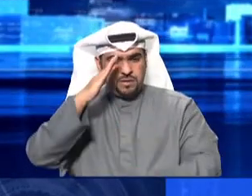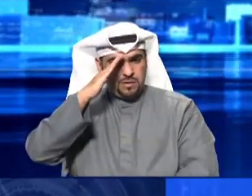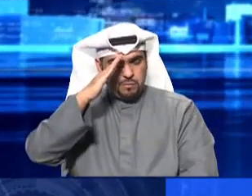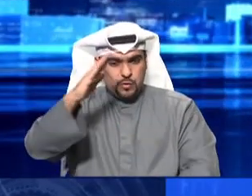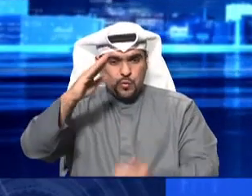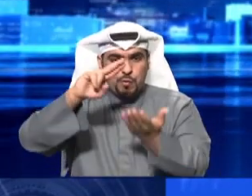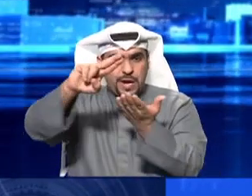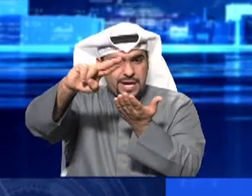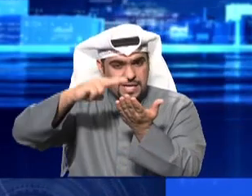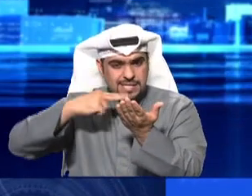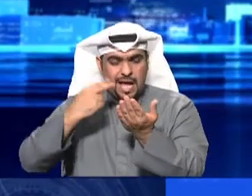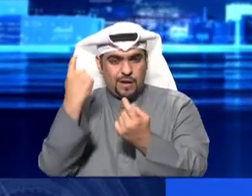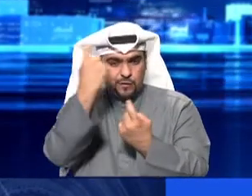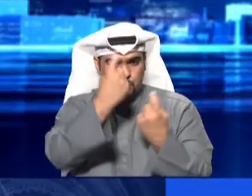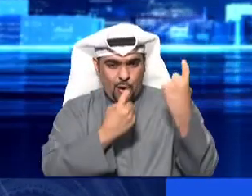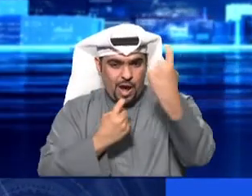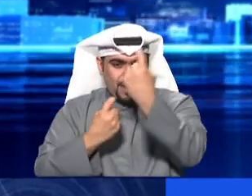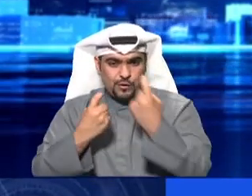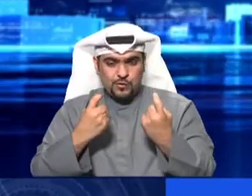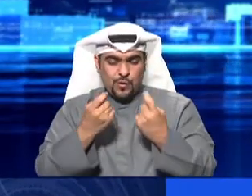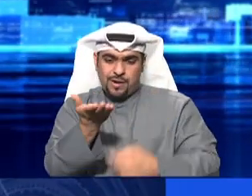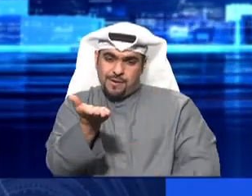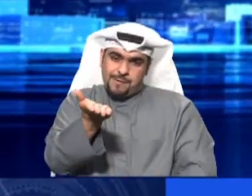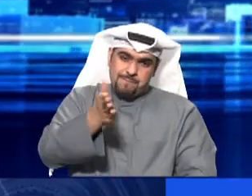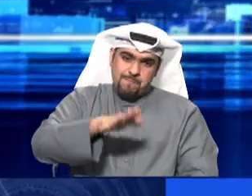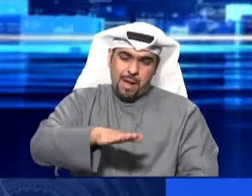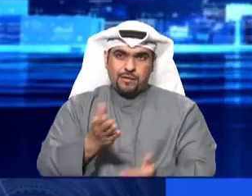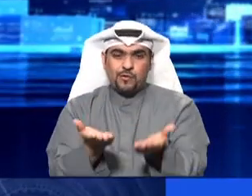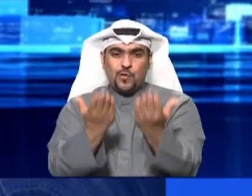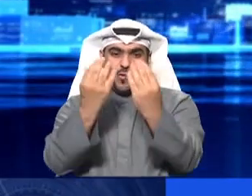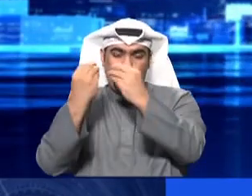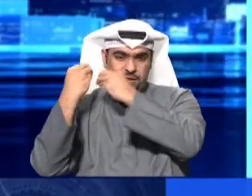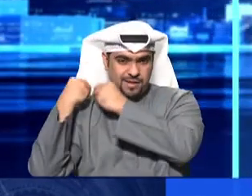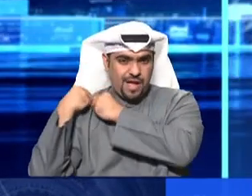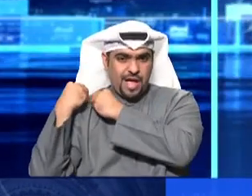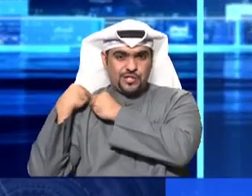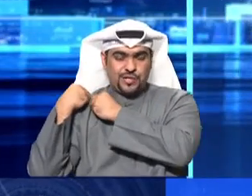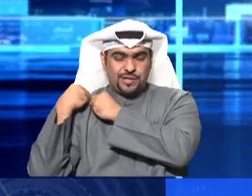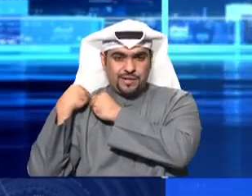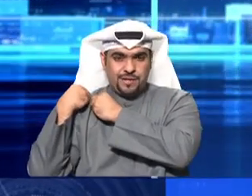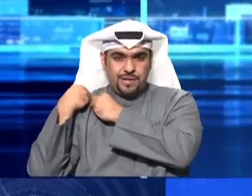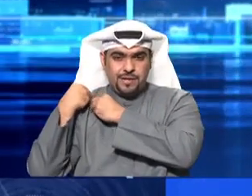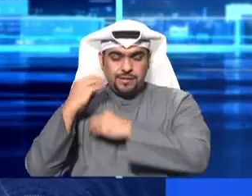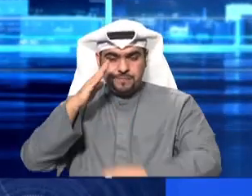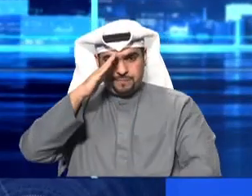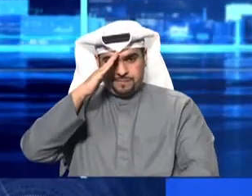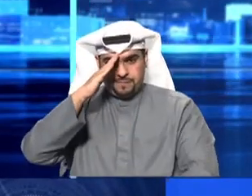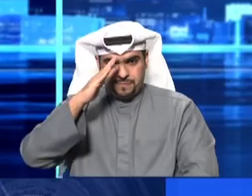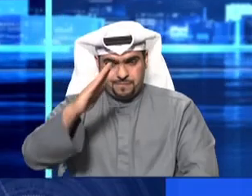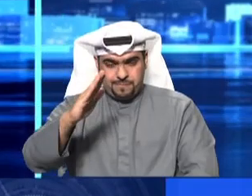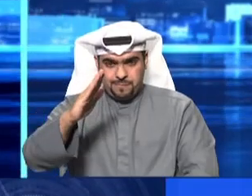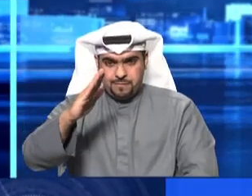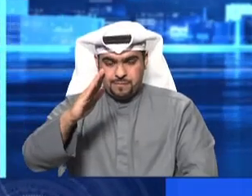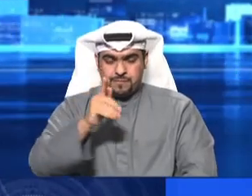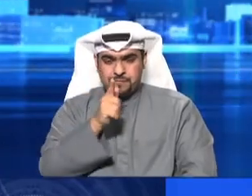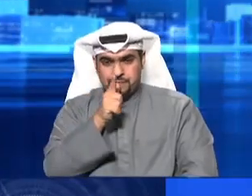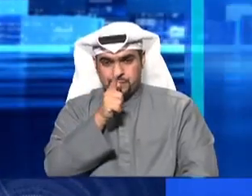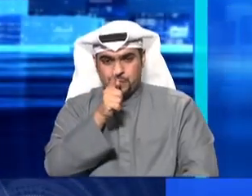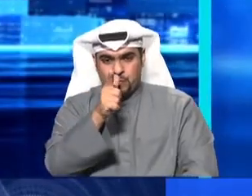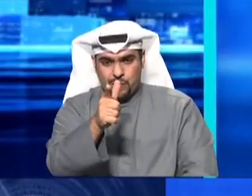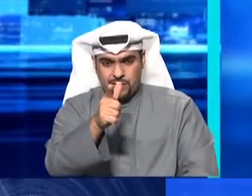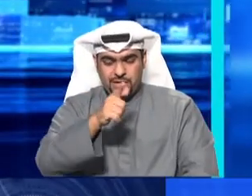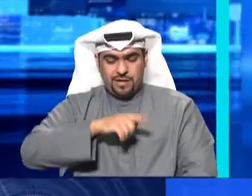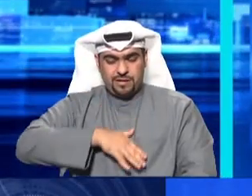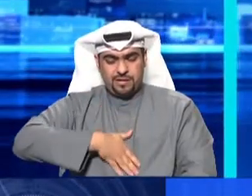الجلالة الملك حمد بن عيسى الخليفة ملك مملكة البحرين الشقيقة من خالص التعازي وصادق المواساة